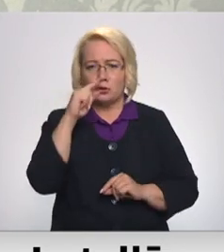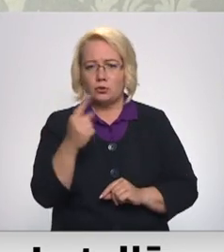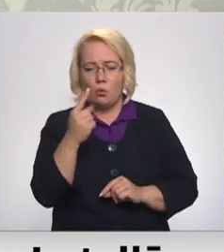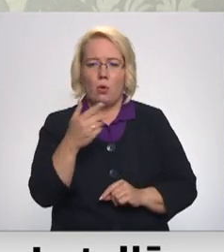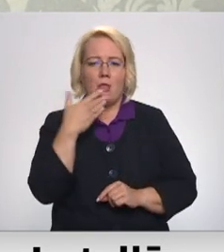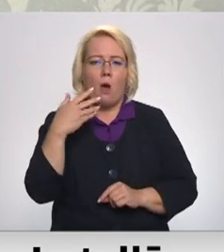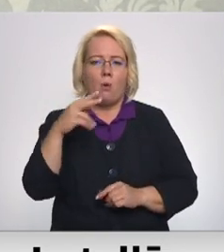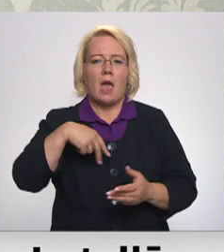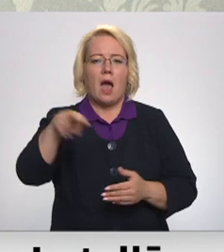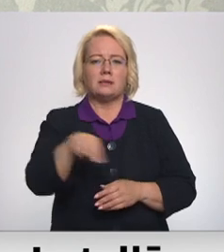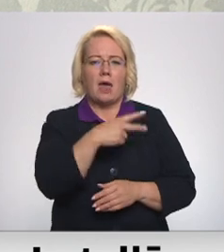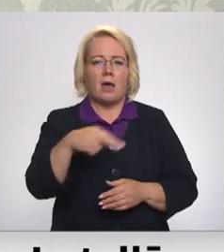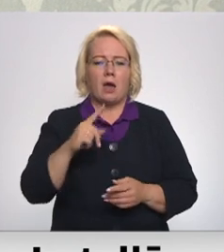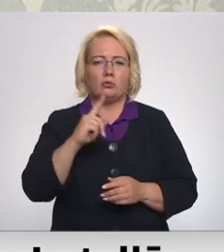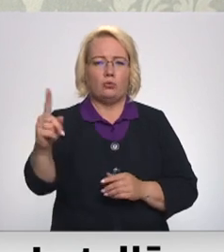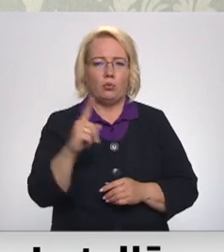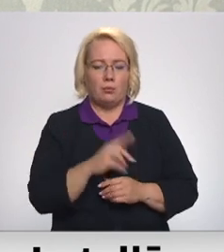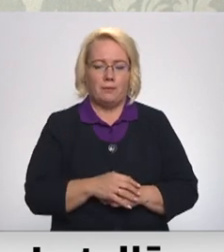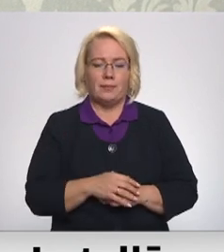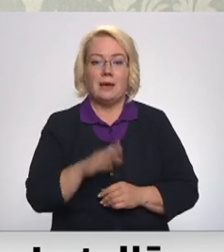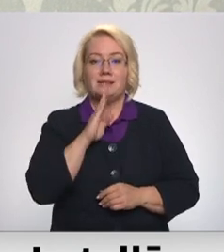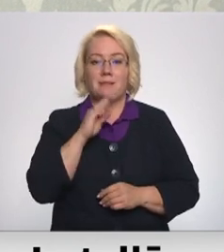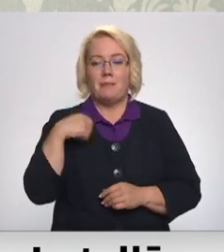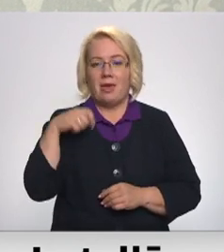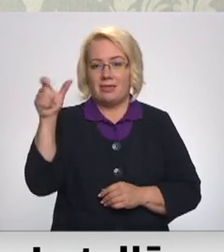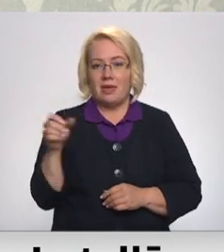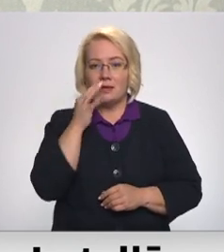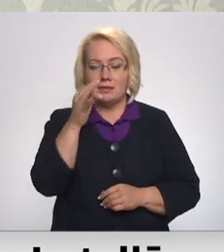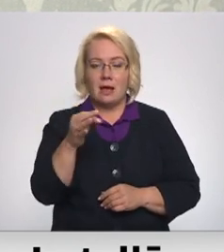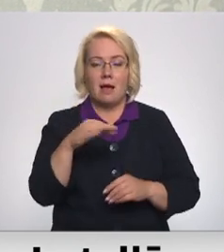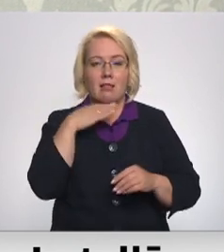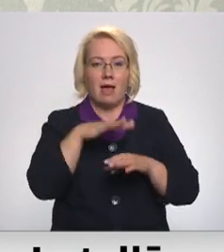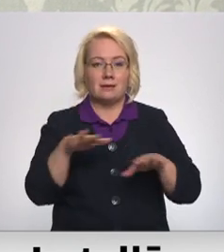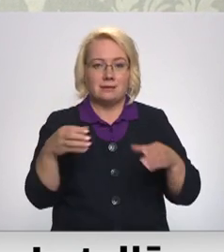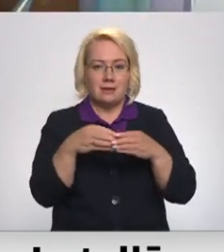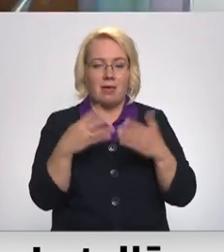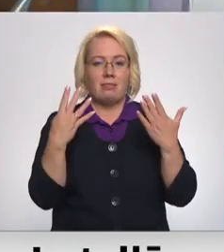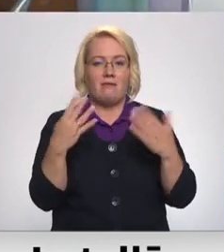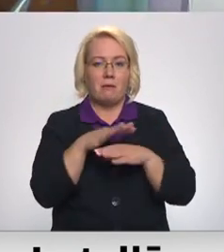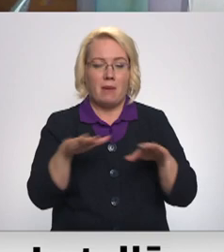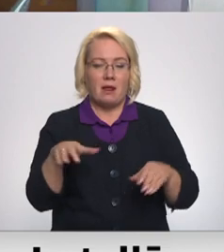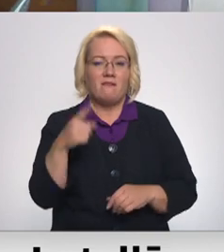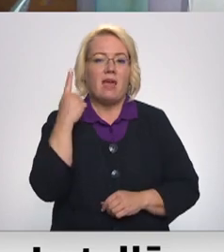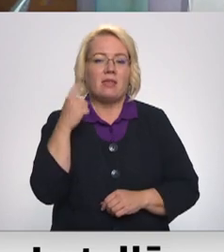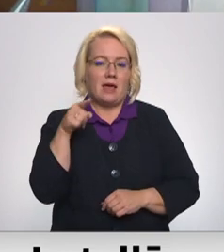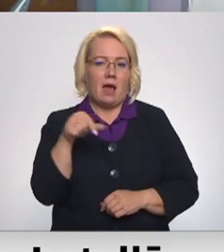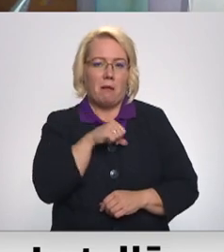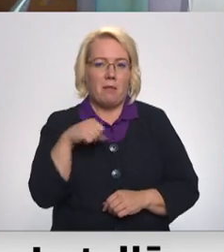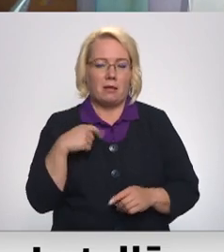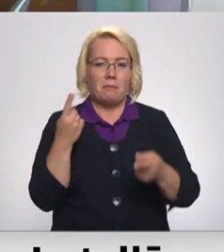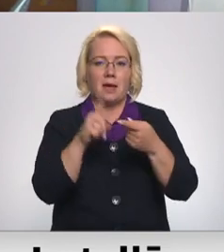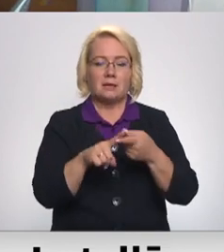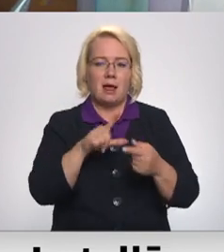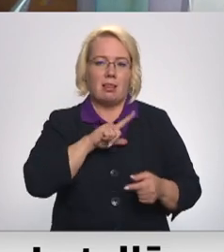jāstaigā šurpu turpu. Diana stāsta, ka viņas klasē ir 9 bērni. Viņa vienīgā mācībām Ukrainas skolā pieslēdzas